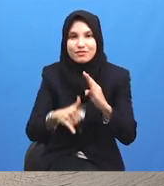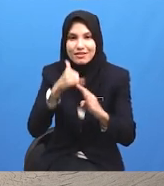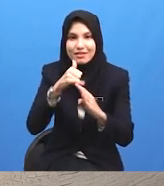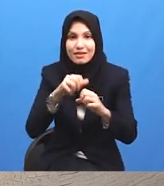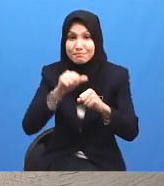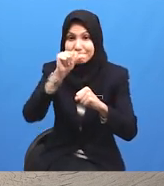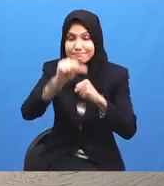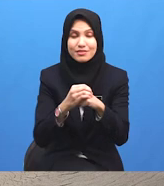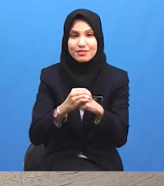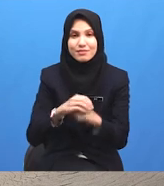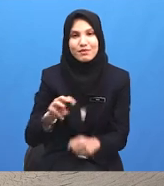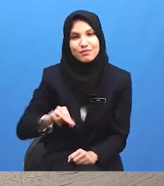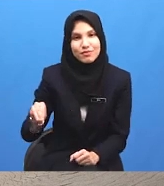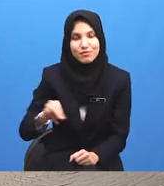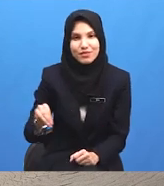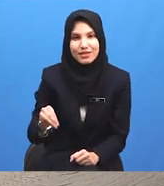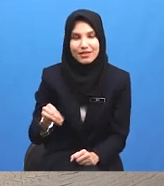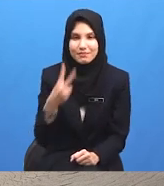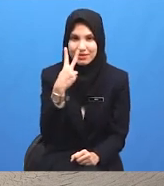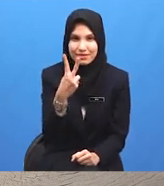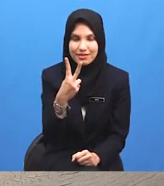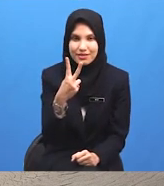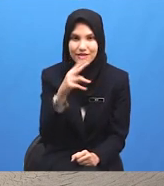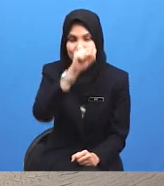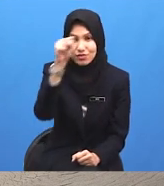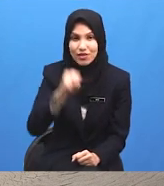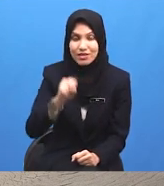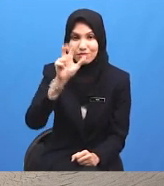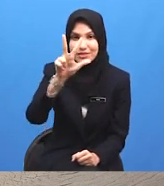Syabas murid-murid. Mari kita lihat soalan yang ketiga.